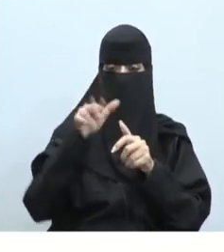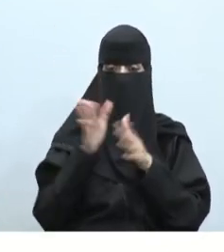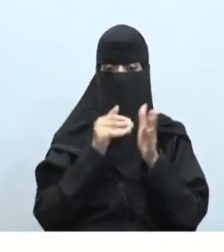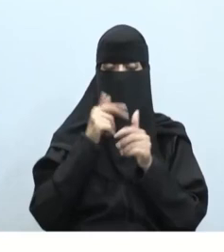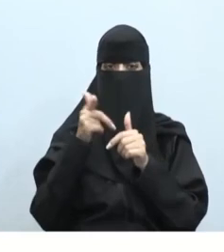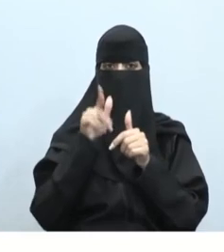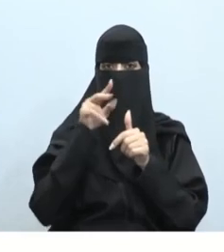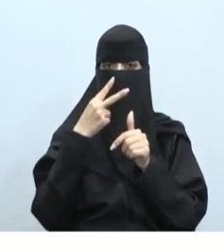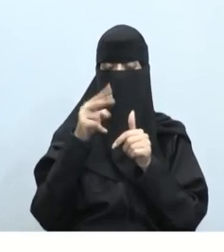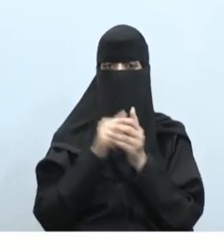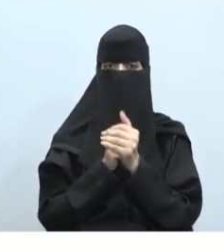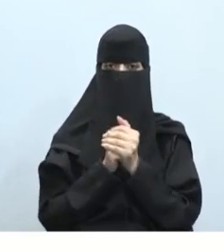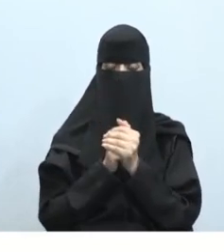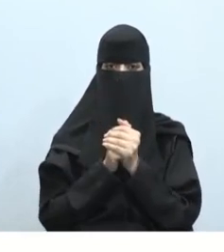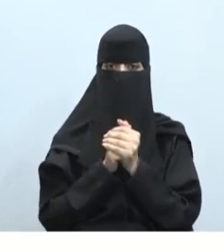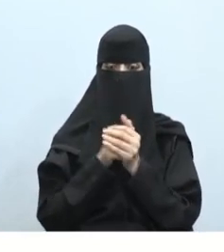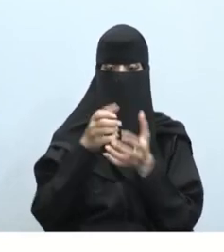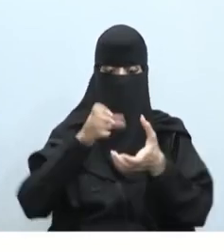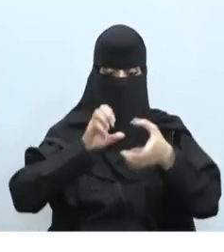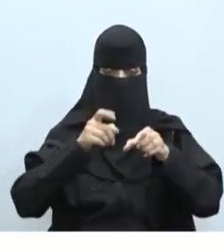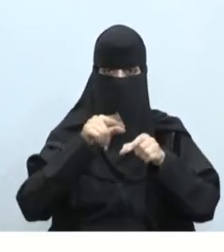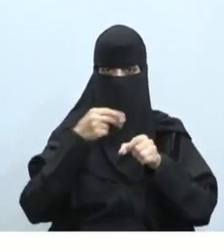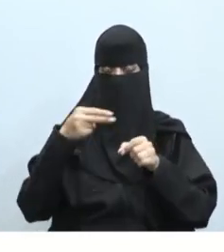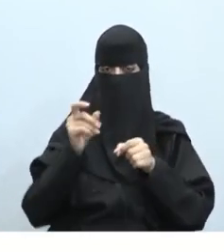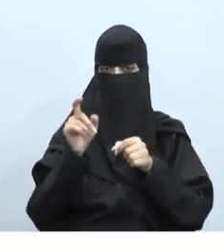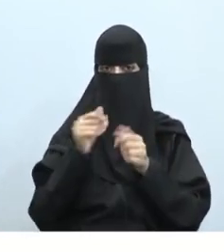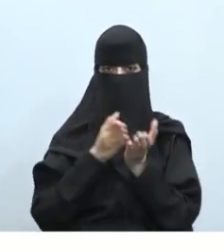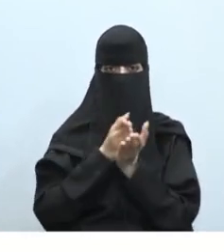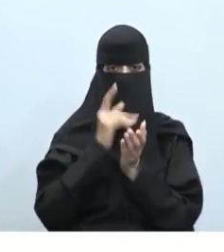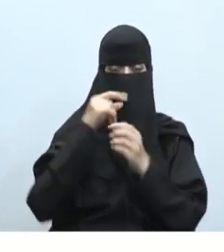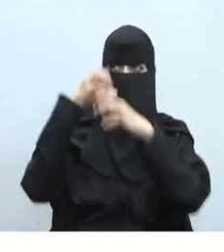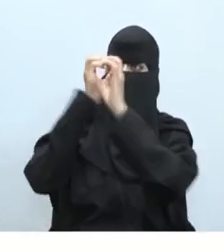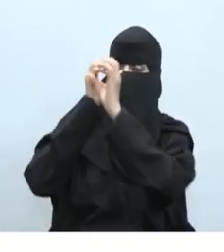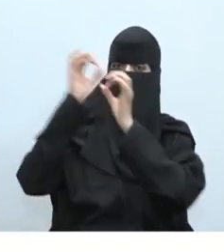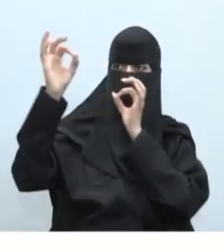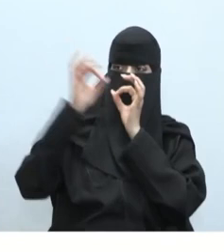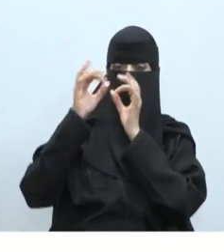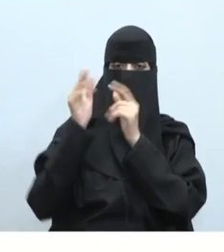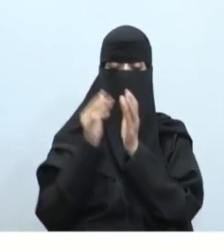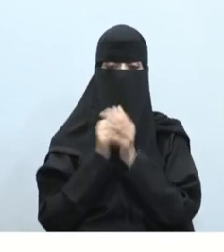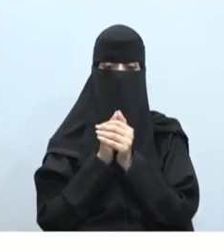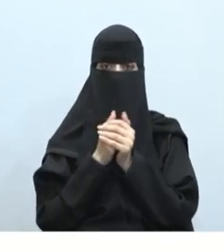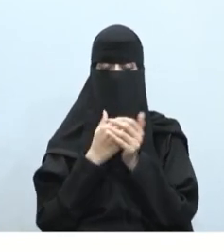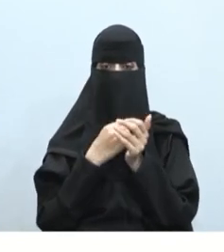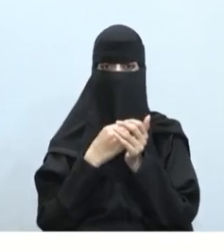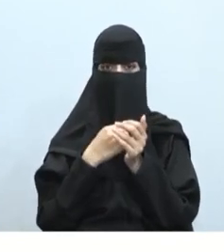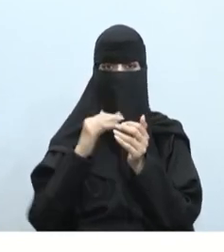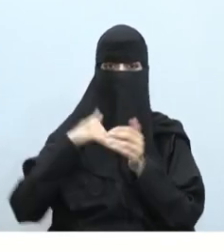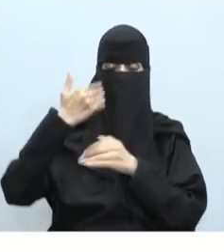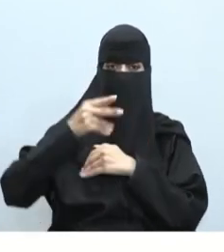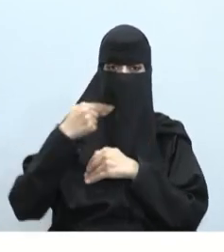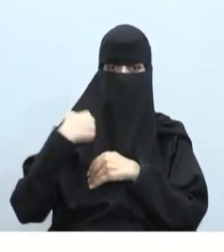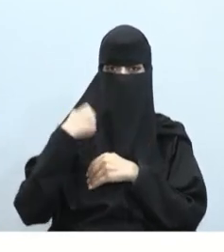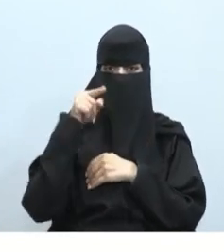نرى اشكالها وتشكيلاتها عن طريق التلسكوب او المقرب او المنظار ومن ثم انا